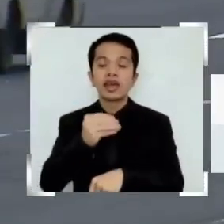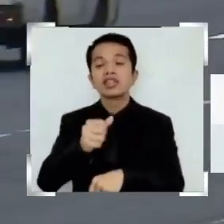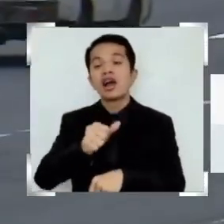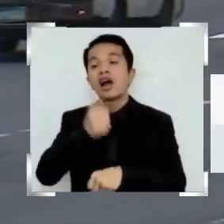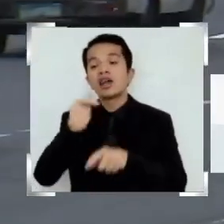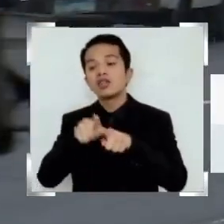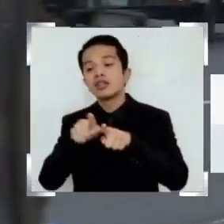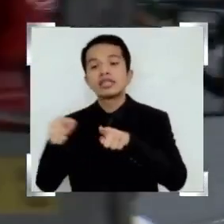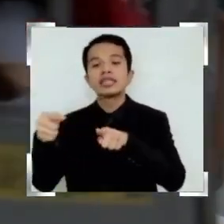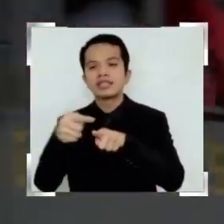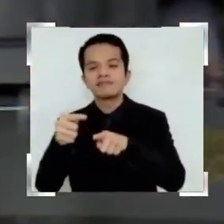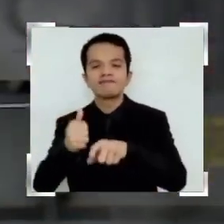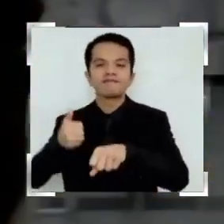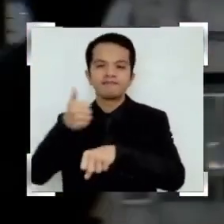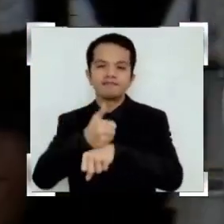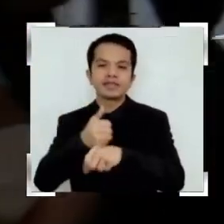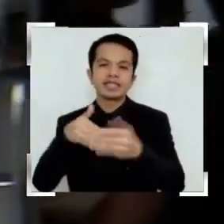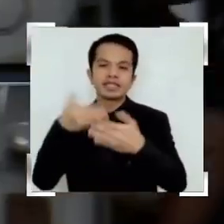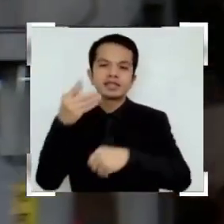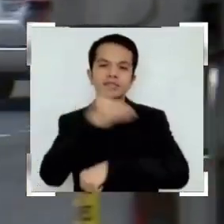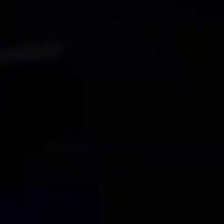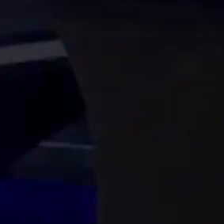araw.